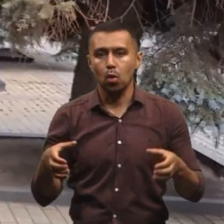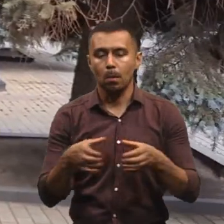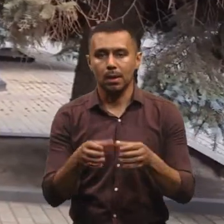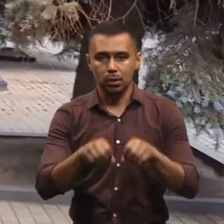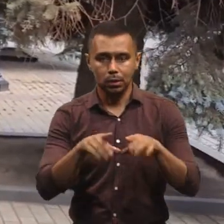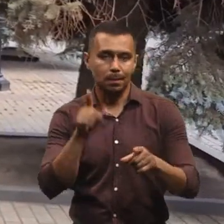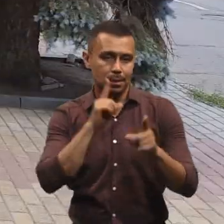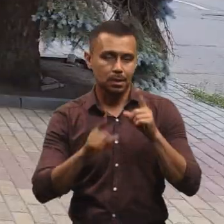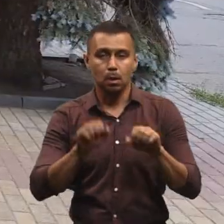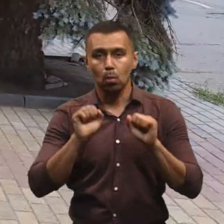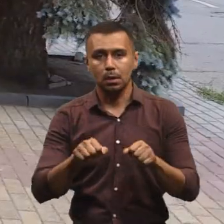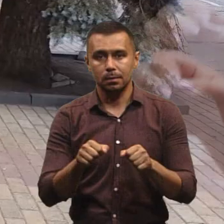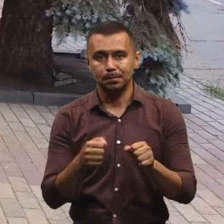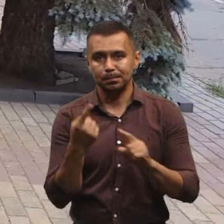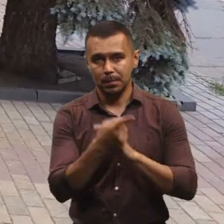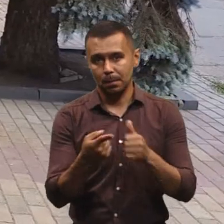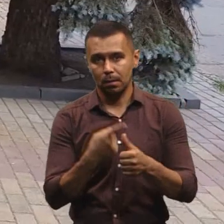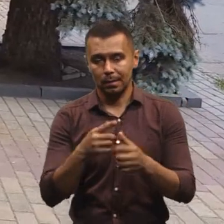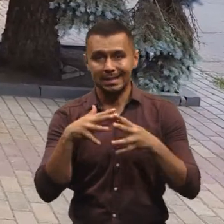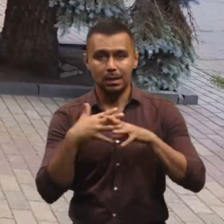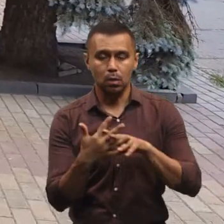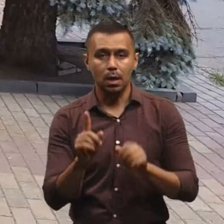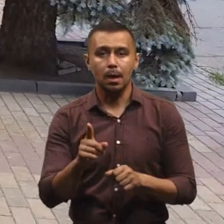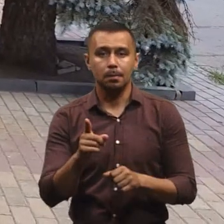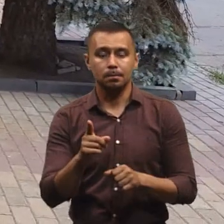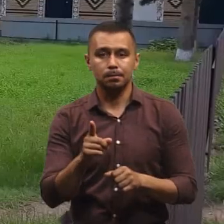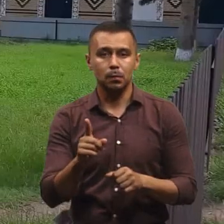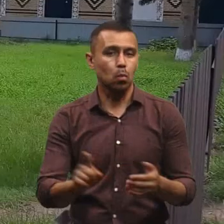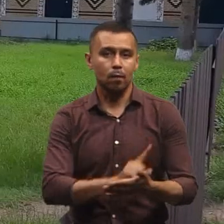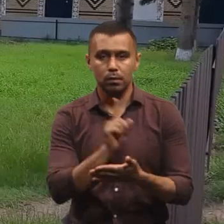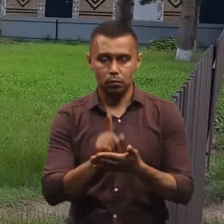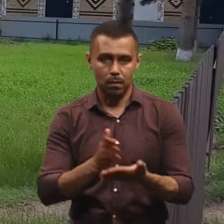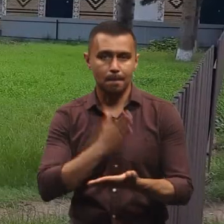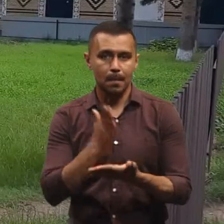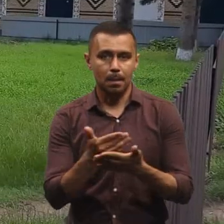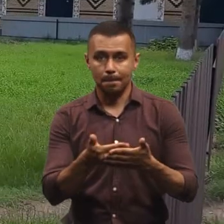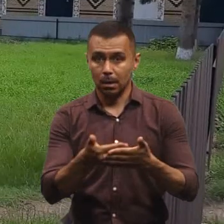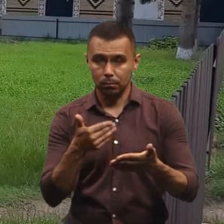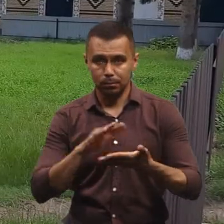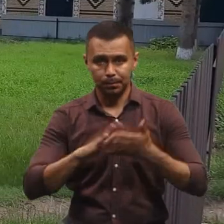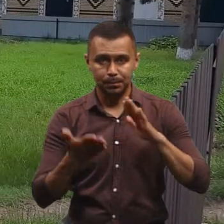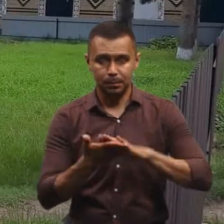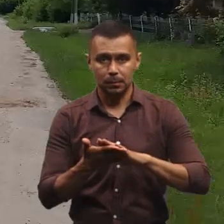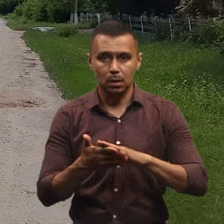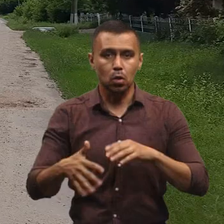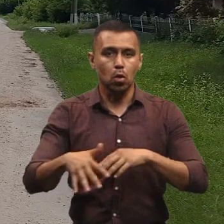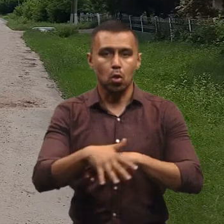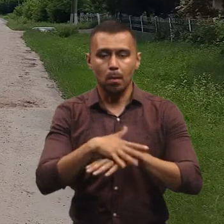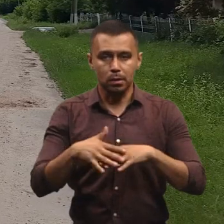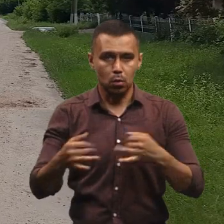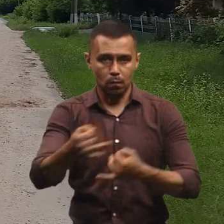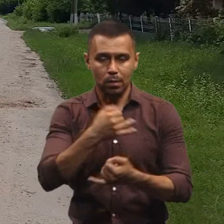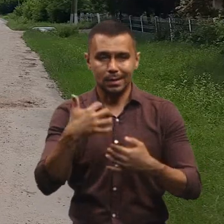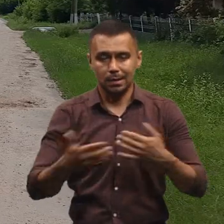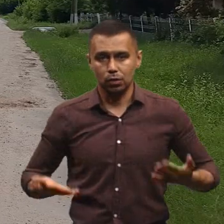рішенням сесії може перейменувати населений пункт але при цьому обов'язково має передувати громадське обговорення серед його жителів